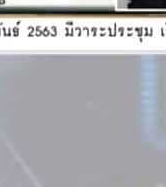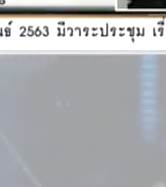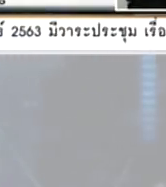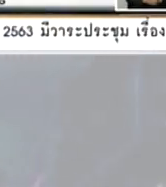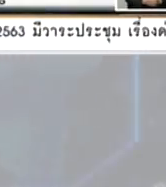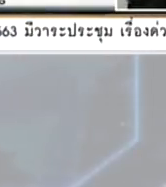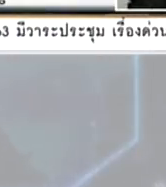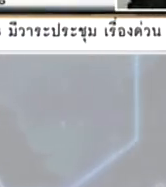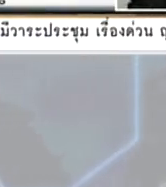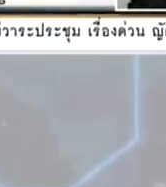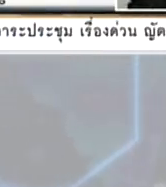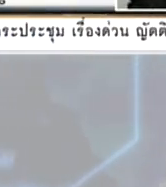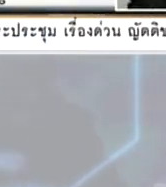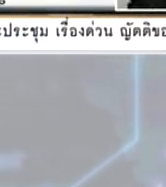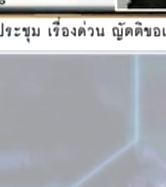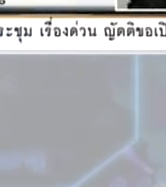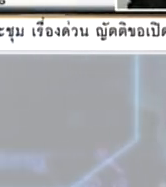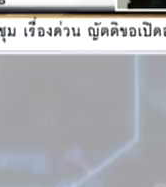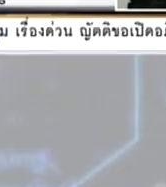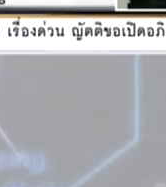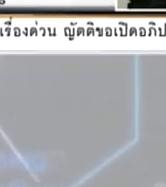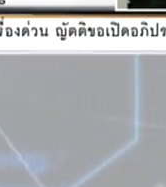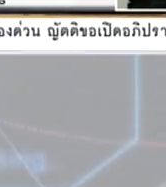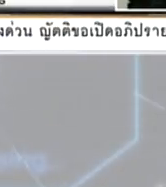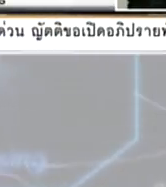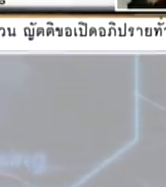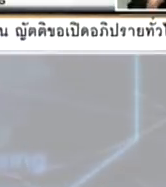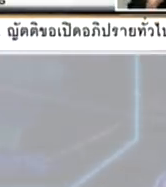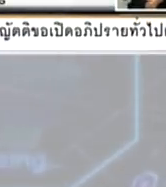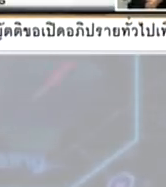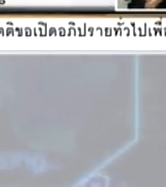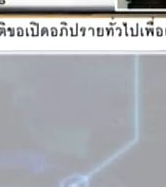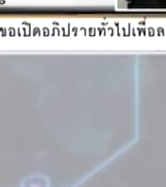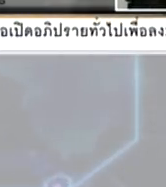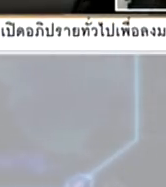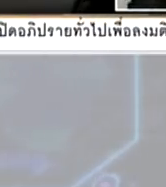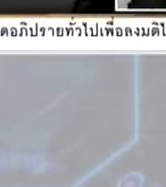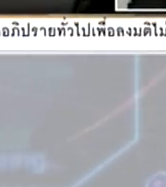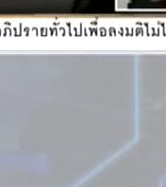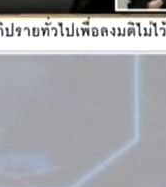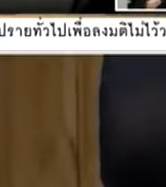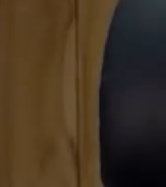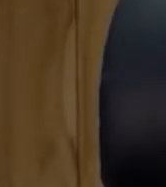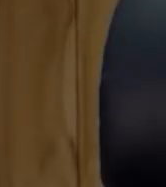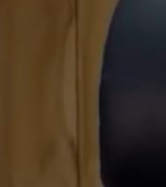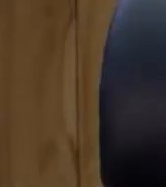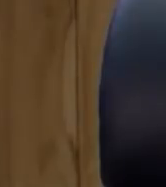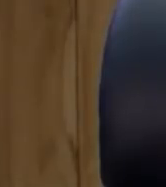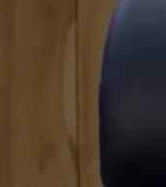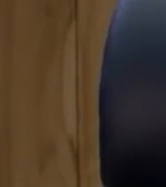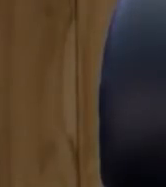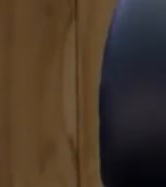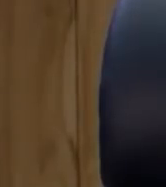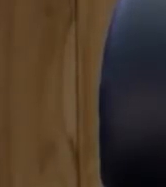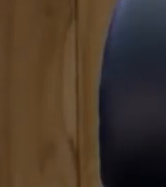าชี้แจงเยอะเกินไปเนี่ยมันก็เหมือนร้อนตัวนะครับท่านประธานครับ ไม่ได้ครับท่านประธานครับ EEC คือผลงาน